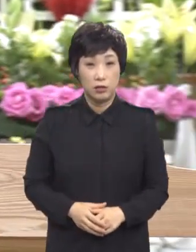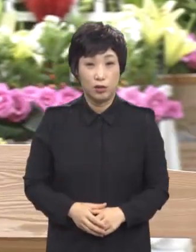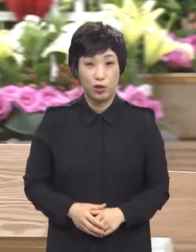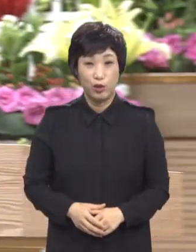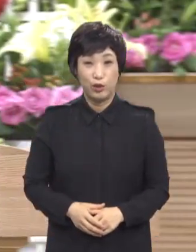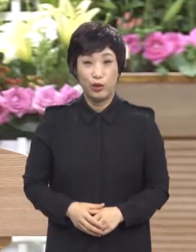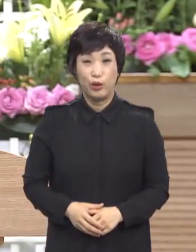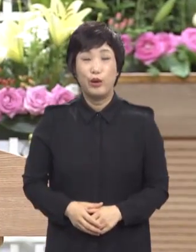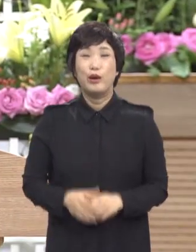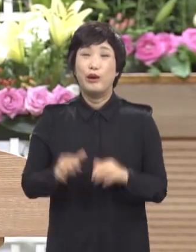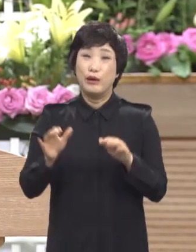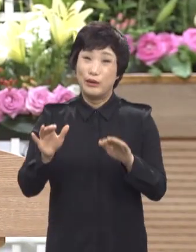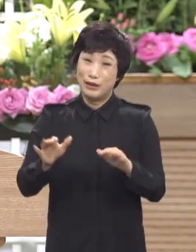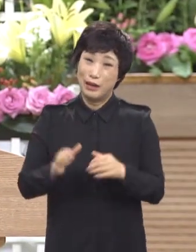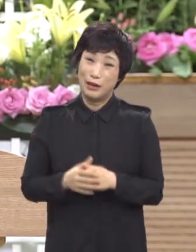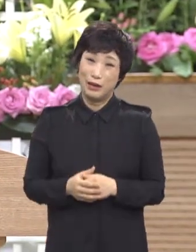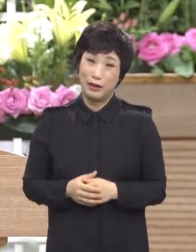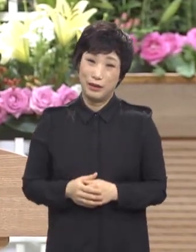그리고